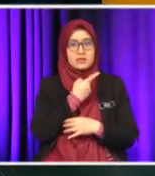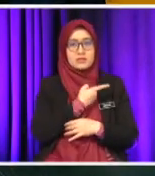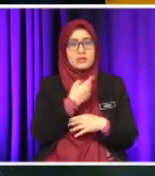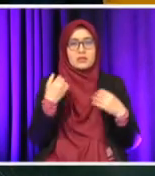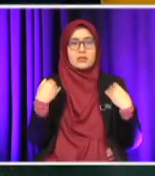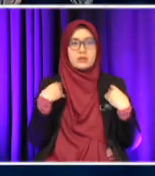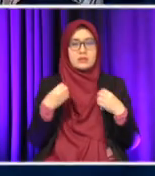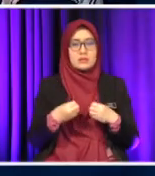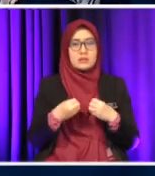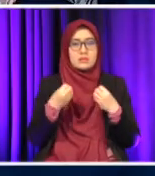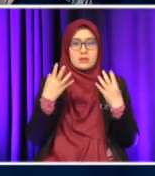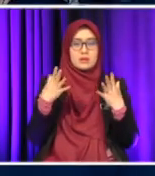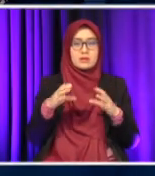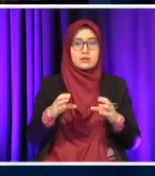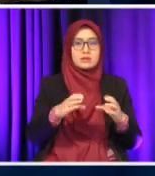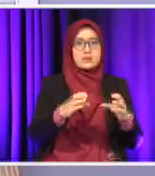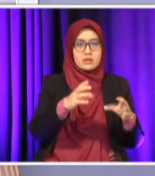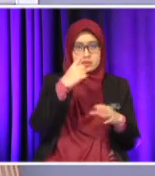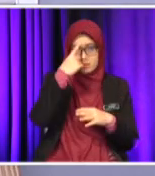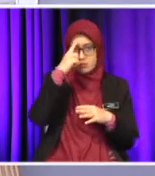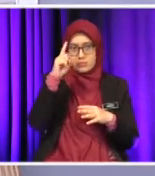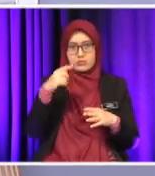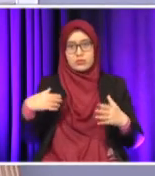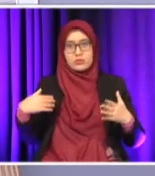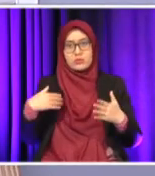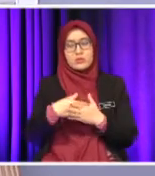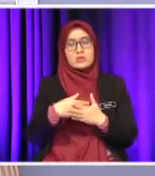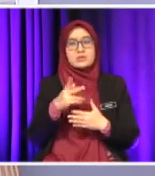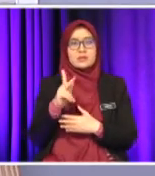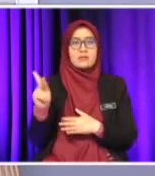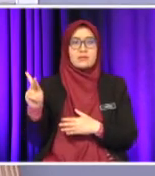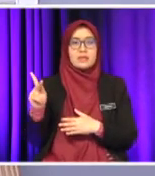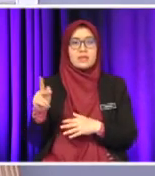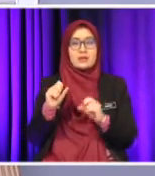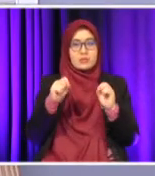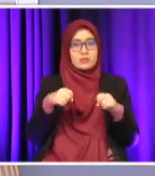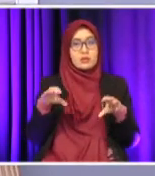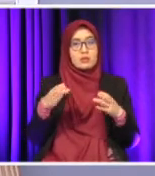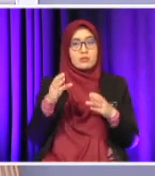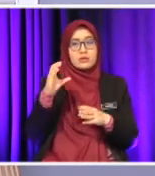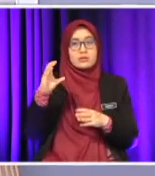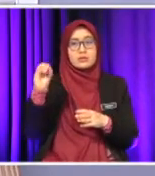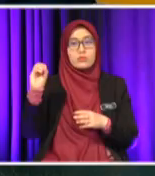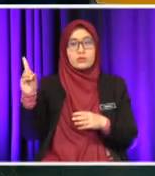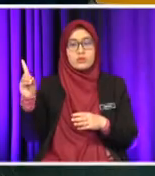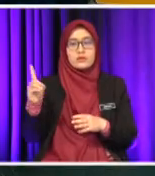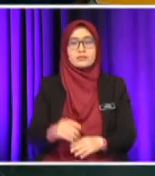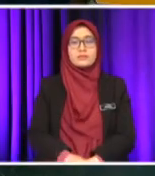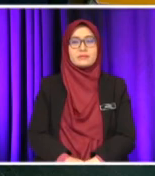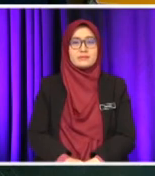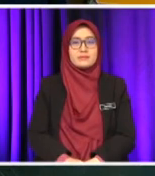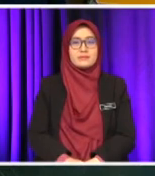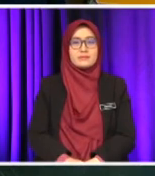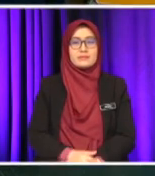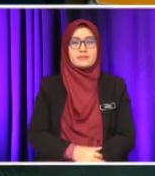tidak semestinya pakai Lori macam-macam untuk kita